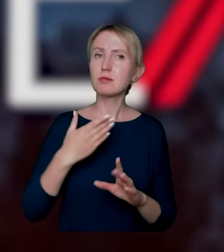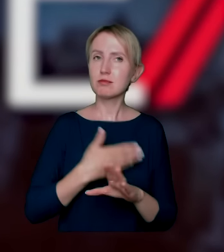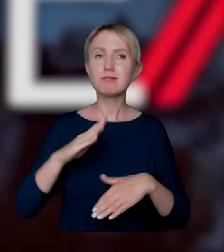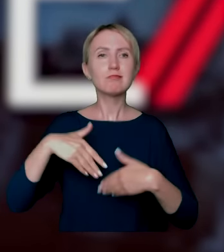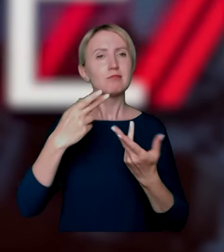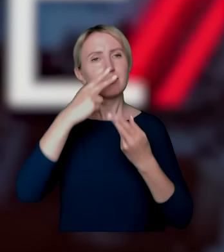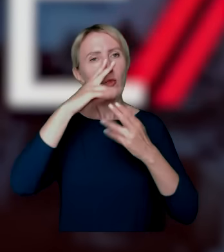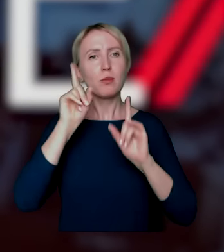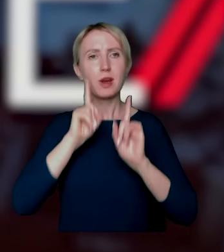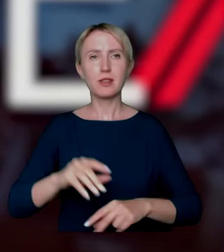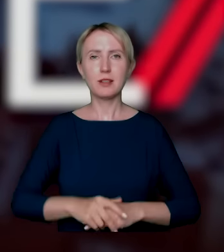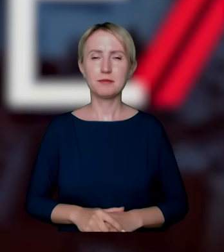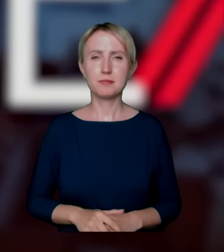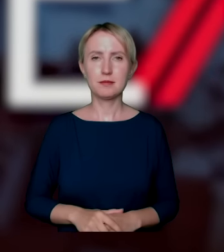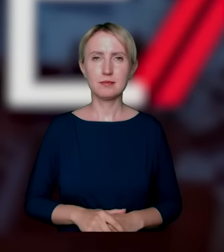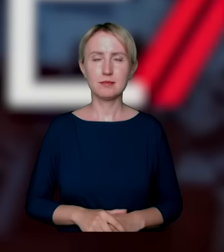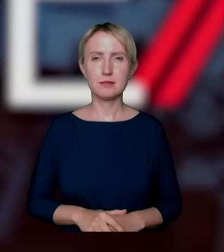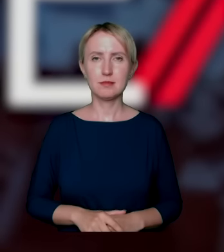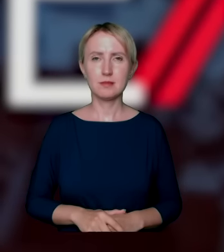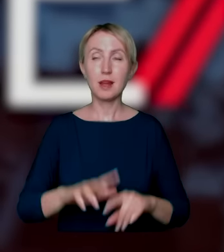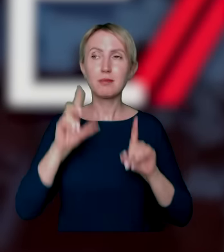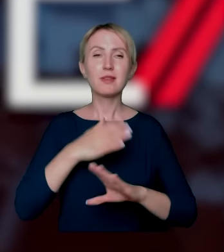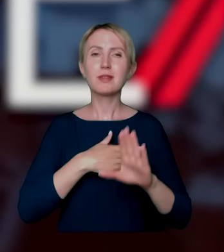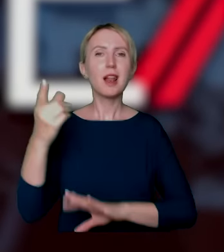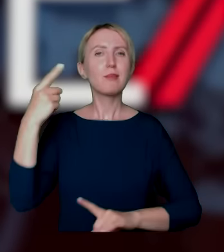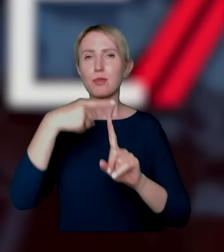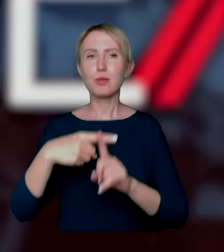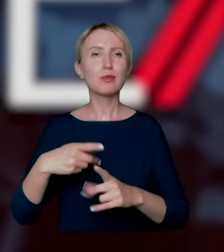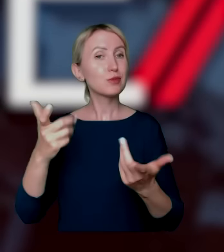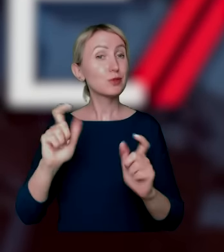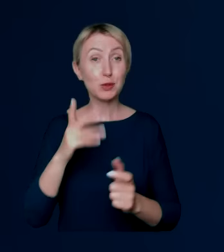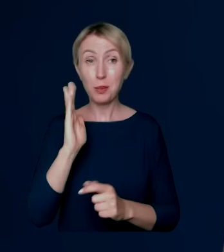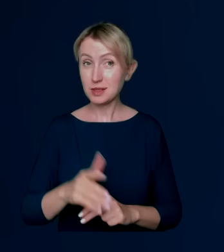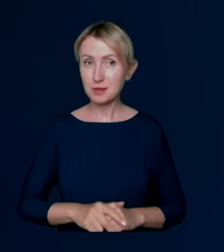prawdzie. Prawdy nie zabraknie w naszym Plusie. Oto jej ziarna.